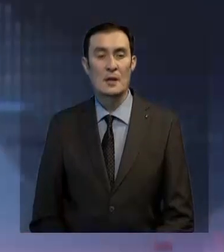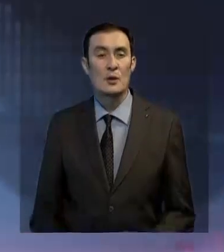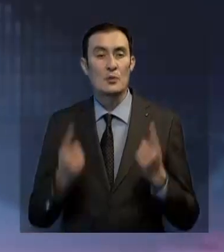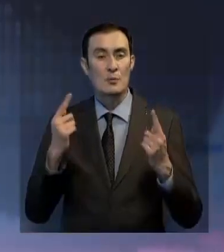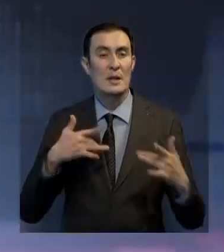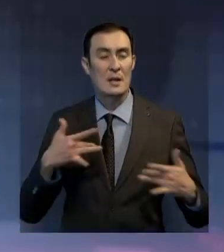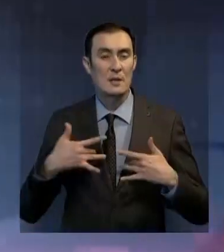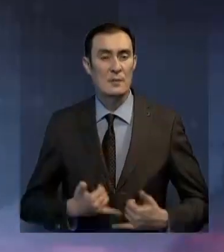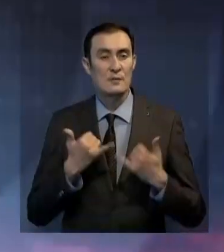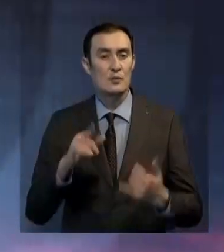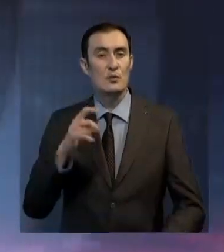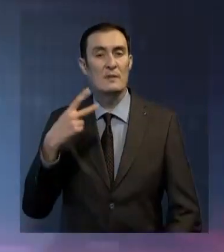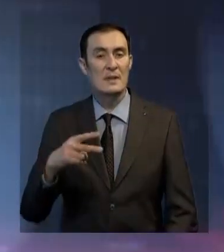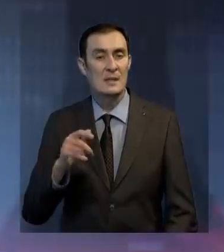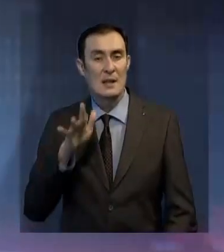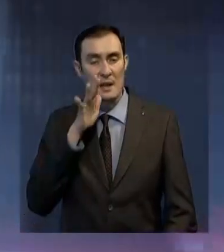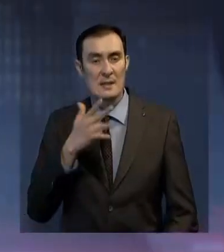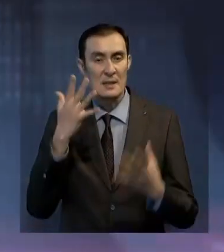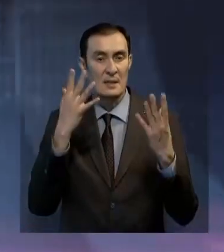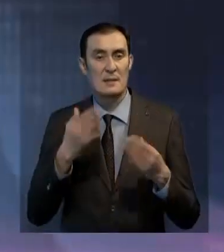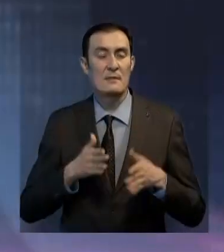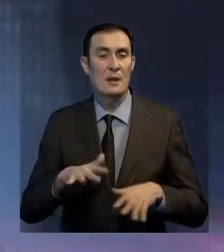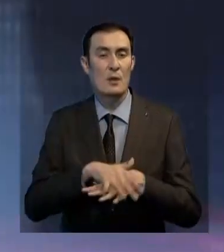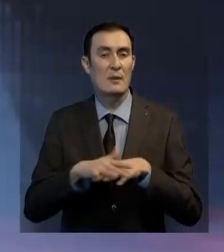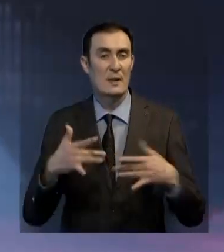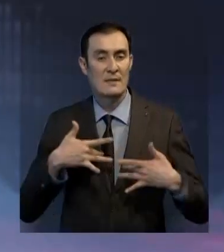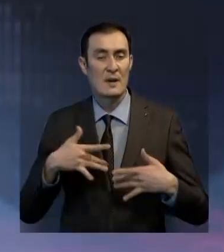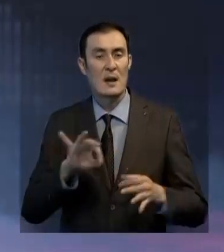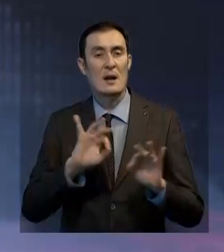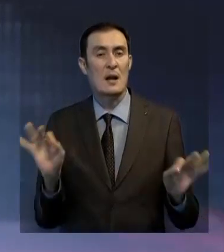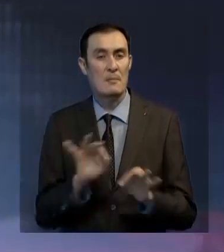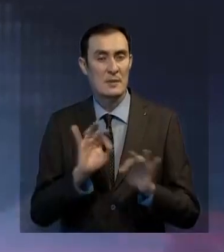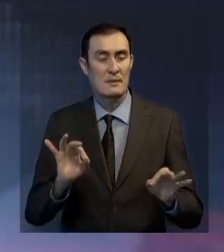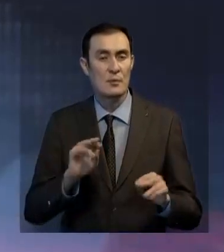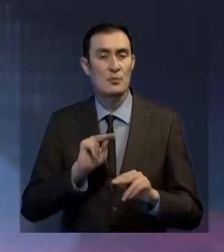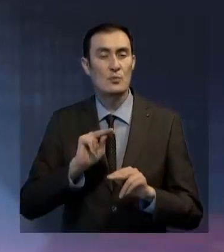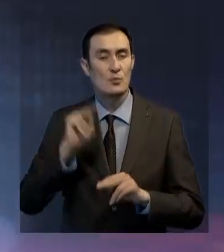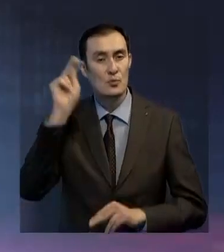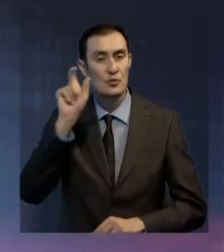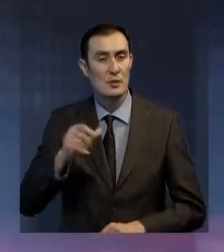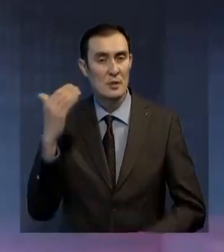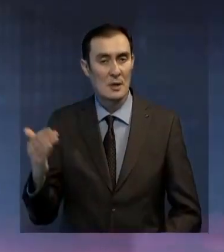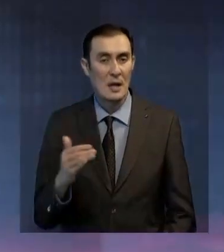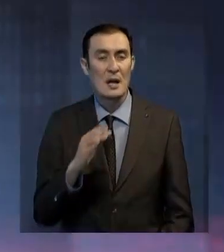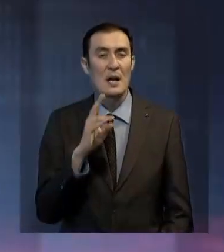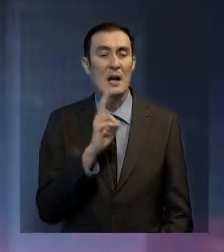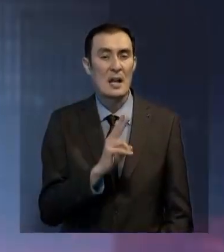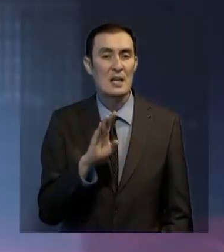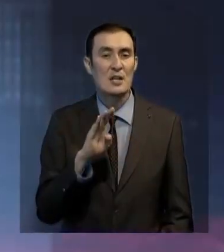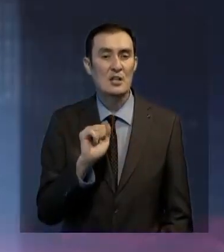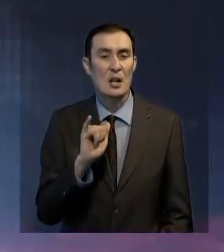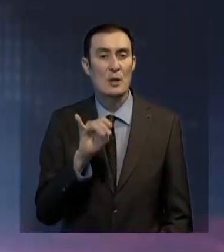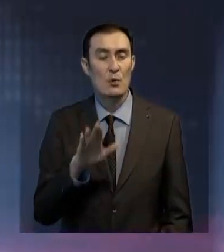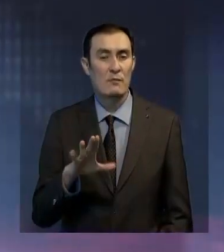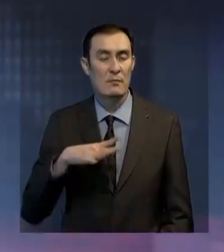Юбилейный концерт, посвященный 120-летию со дня рождения народного артиста, композитора и ученика Курмангазы Калижантлиева, состоялся в